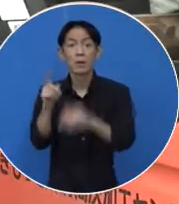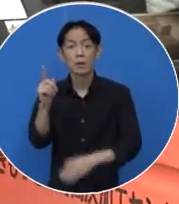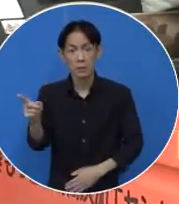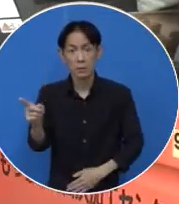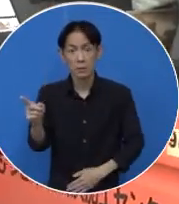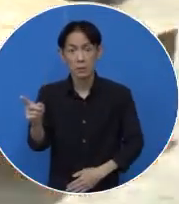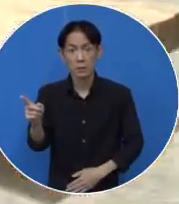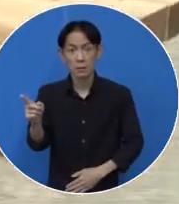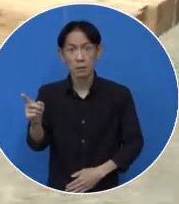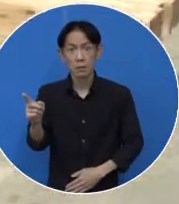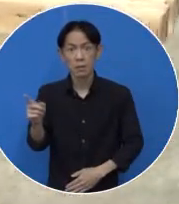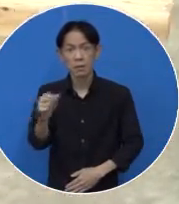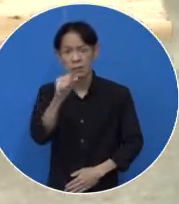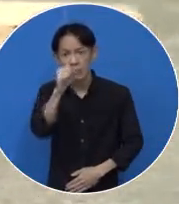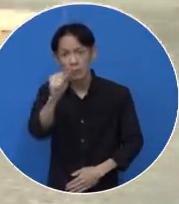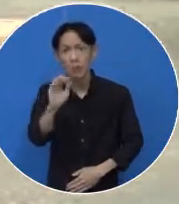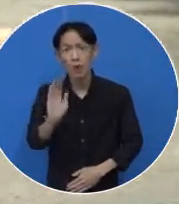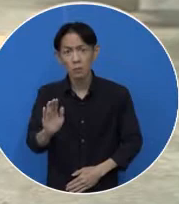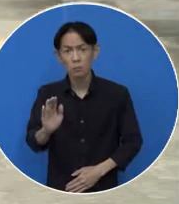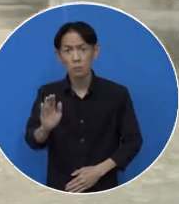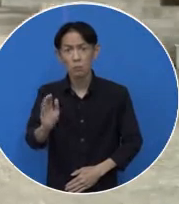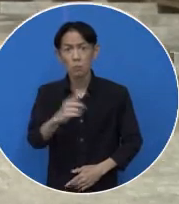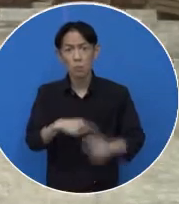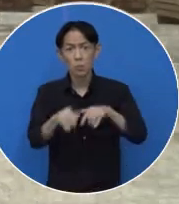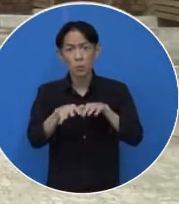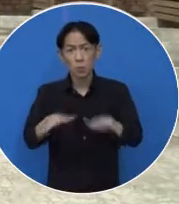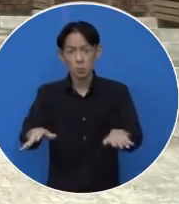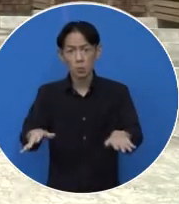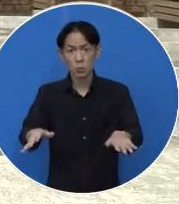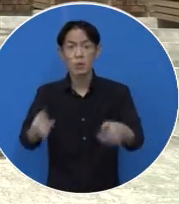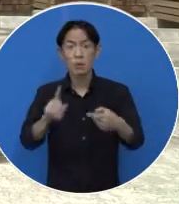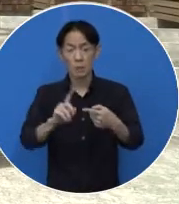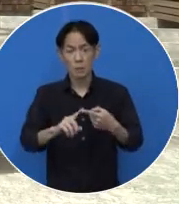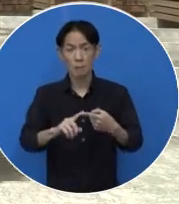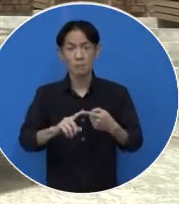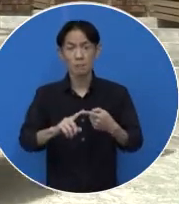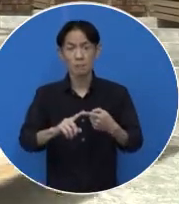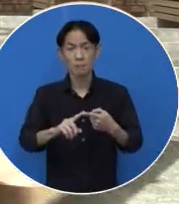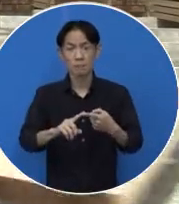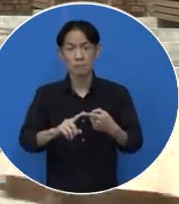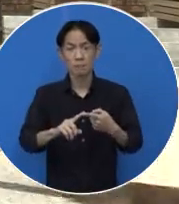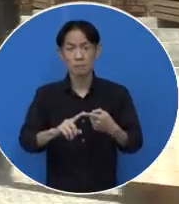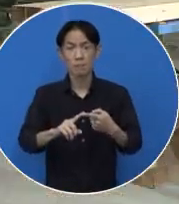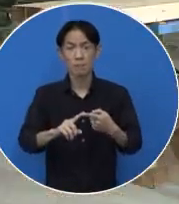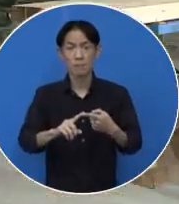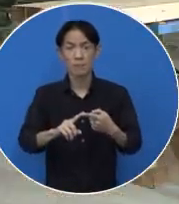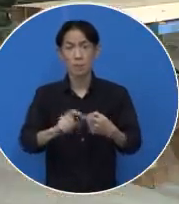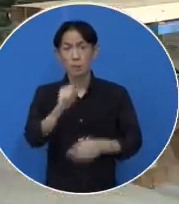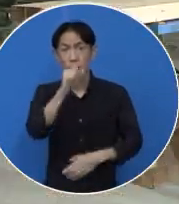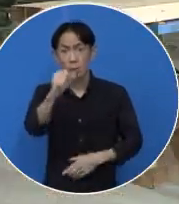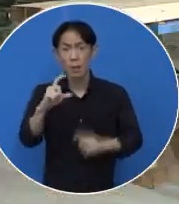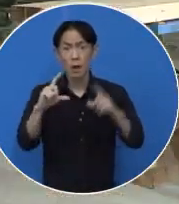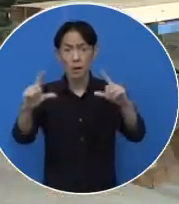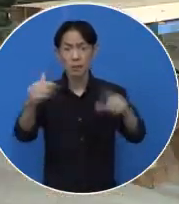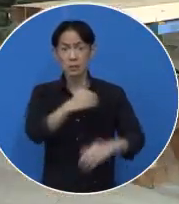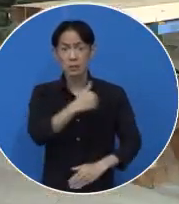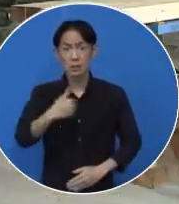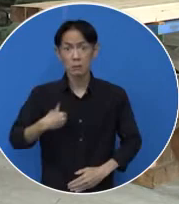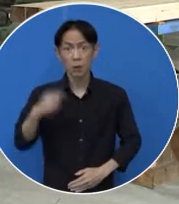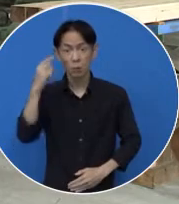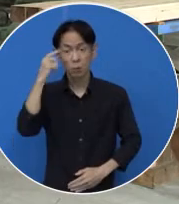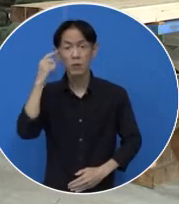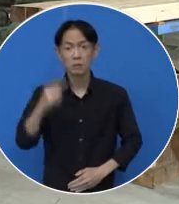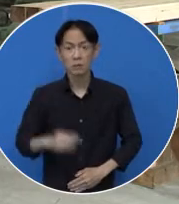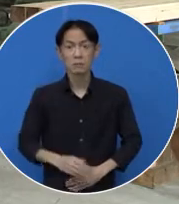々にですね良いものであるということをもっと普及させるためにですね良さを発信していければなと